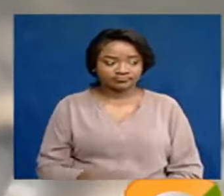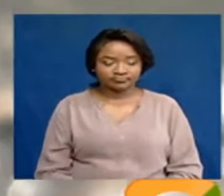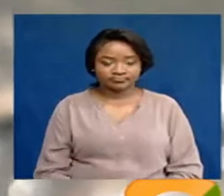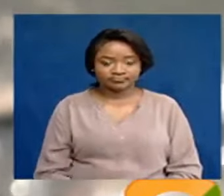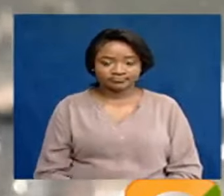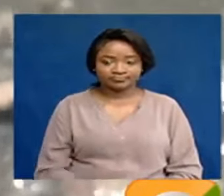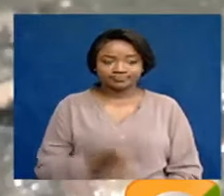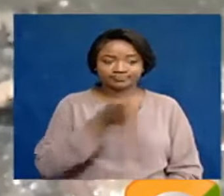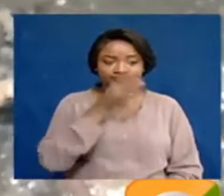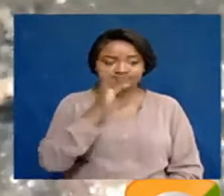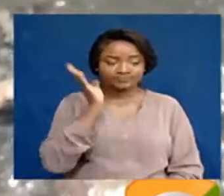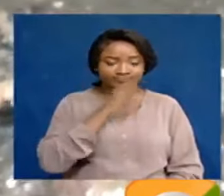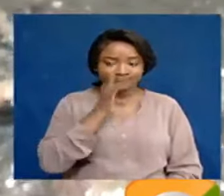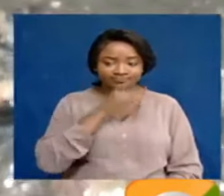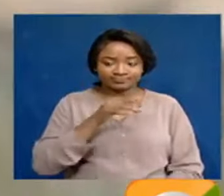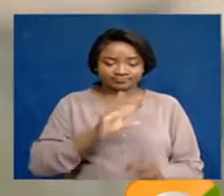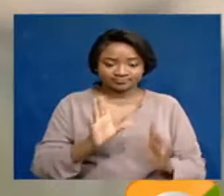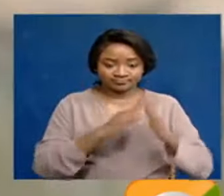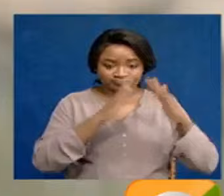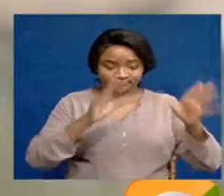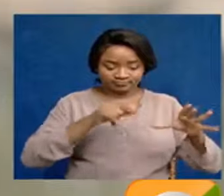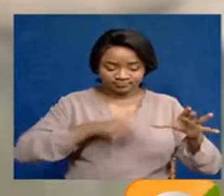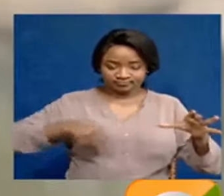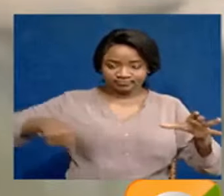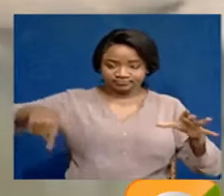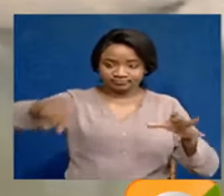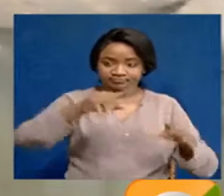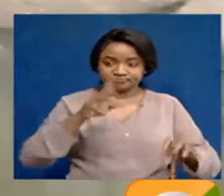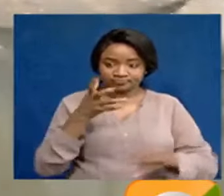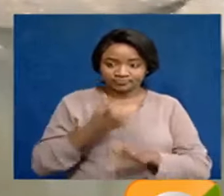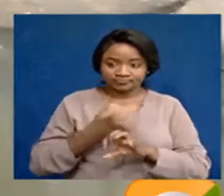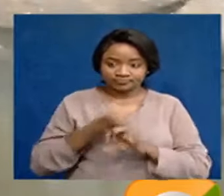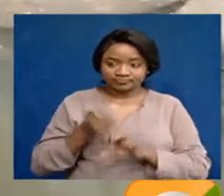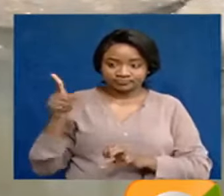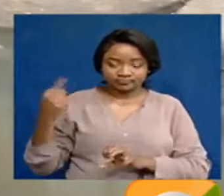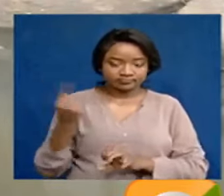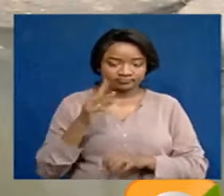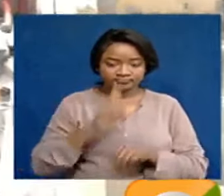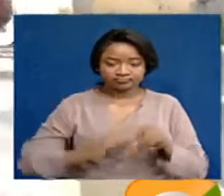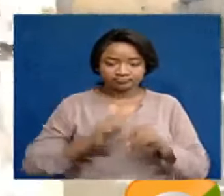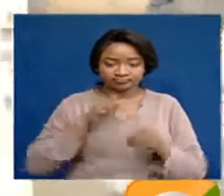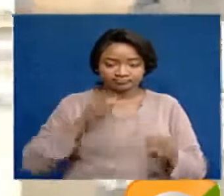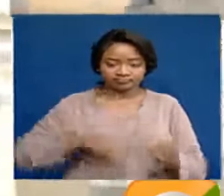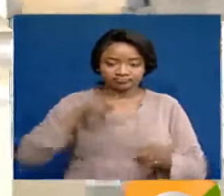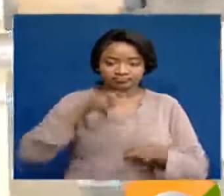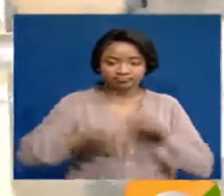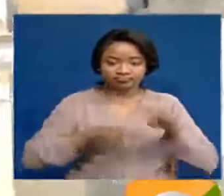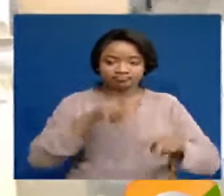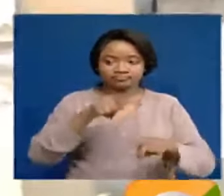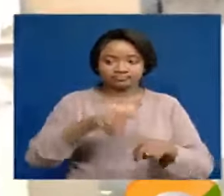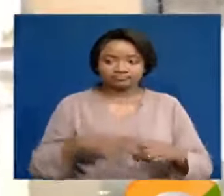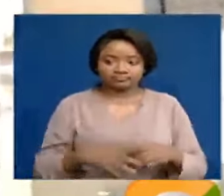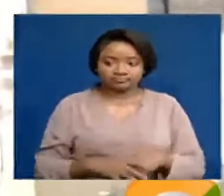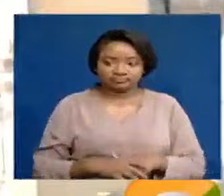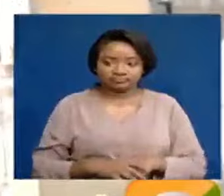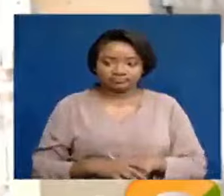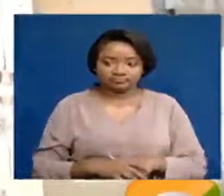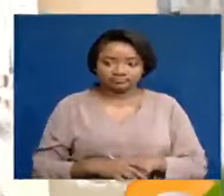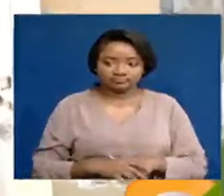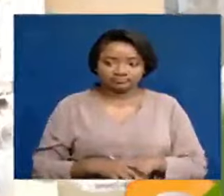Majitaka yamezingira makazi yake kila kona. Mawe haya yakiwa ndio tegemeo kwa kila mgeni atakayemtembelea,